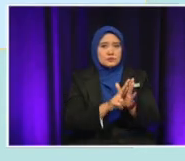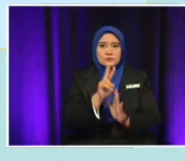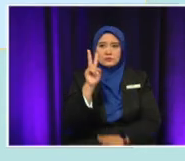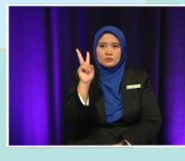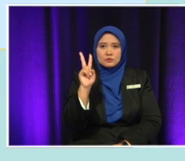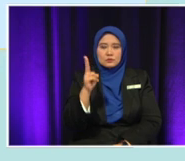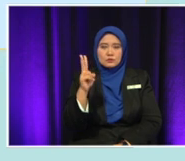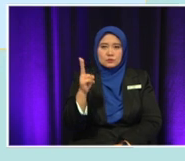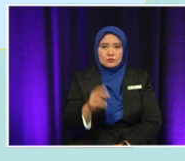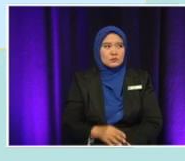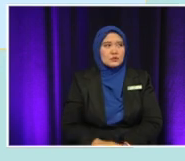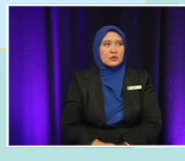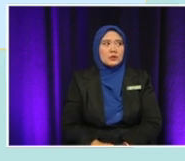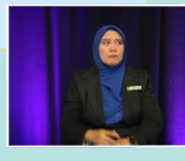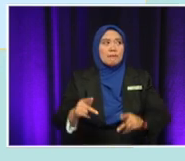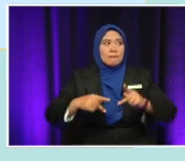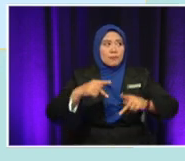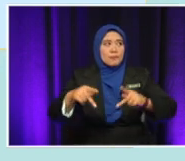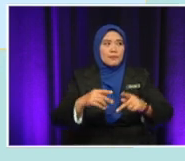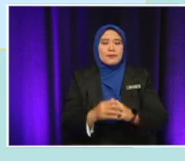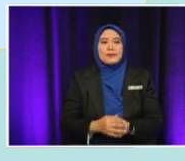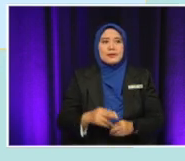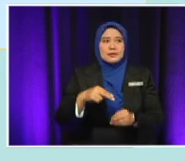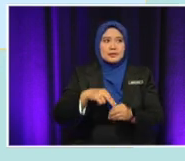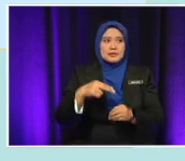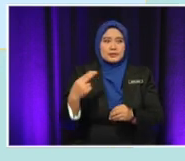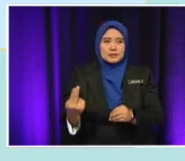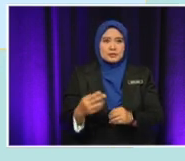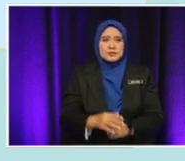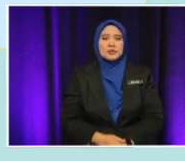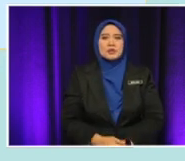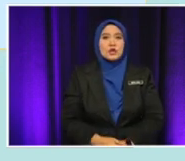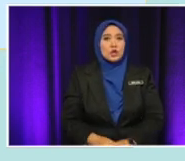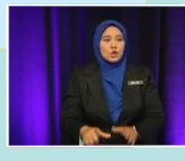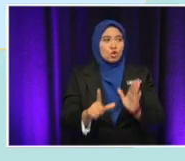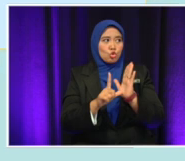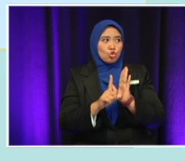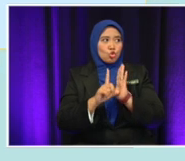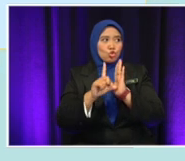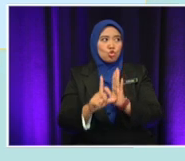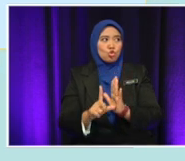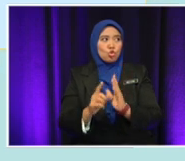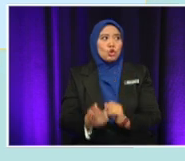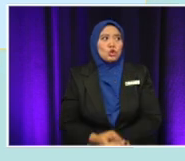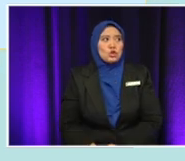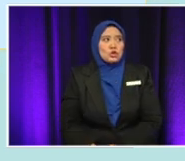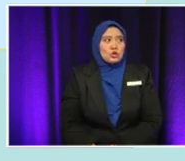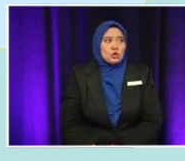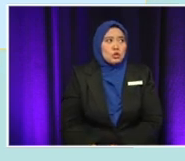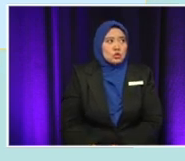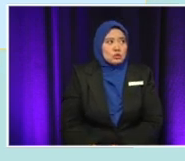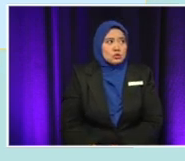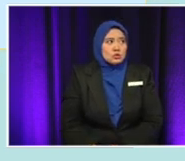penghasilan logo menggunakan Frisian grafik vektor objek terasi daripada arahan modifie combine